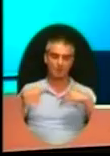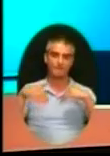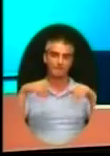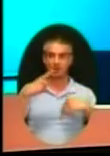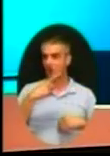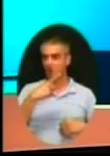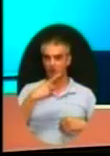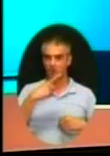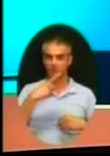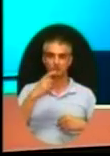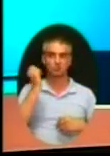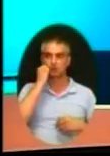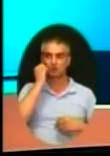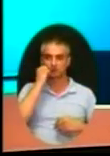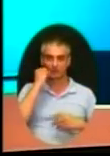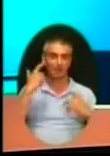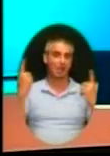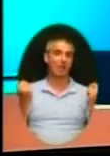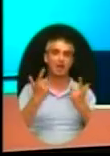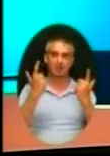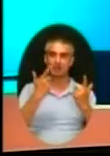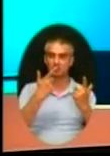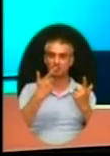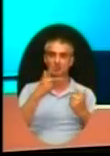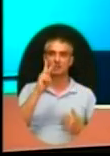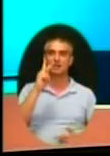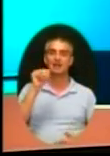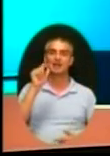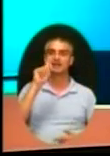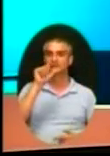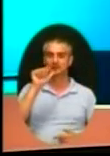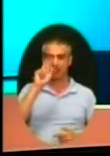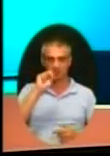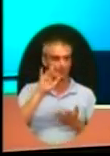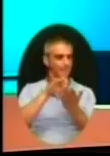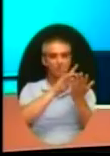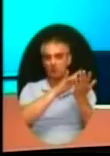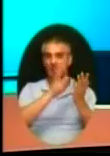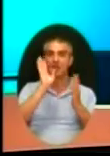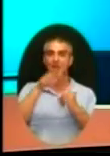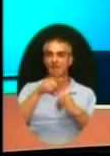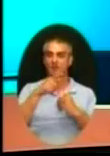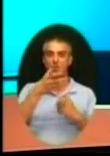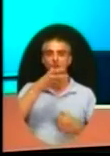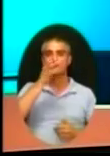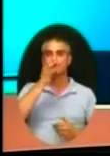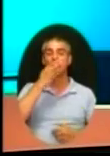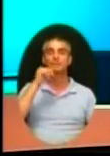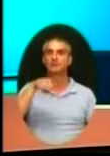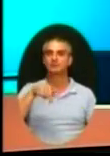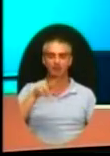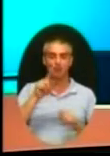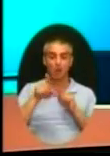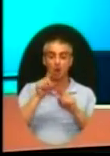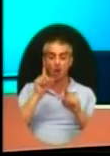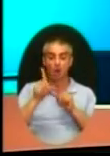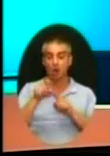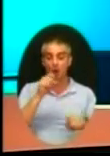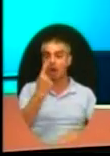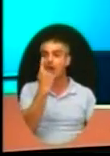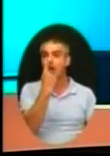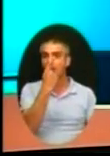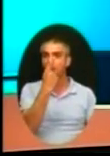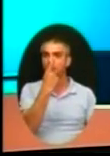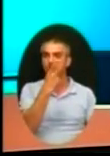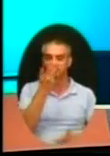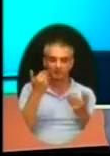ברחובות מוסקווה, חגגו בקזן, חגגו בכל המקומות, חגגו אפילו בפאב בישראל, על גול אחד שהם